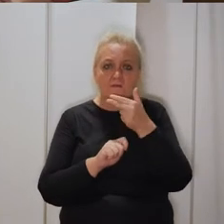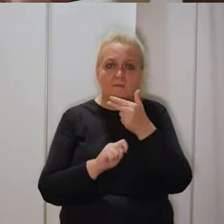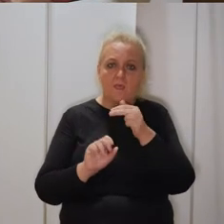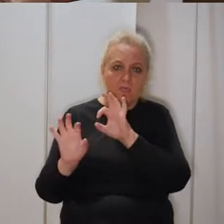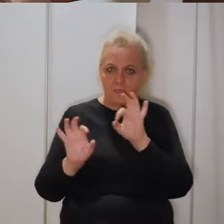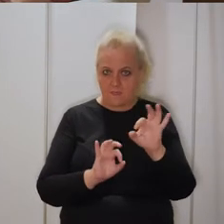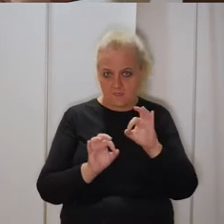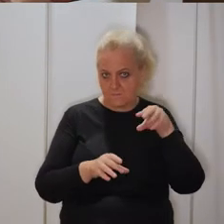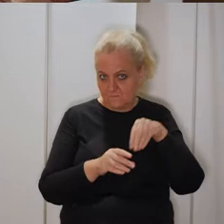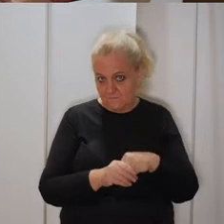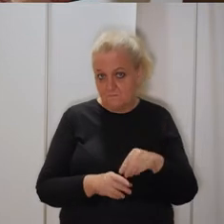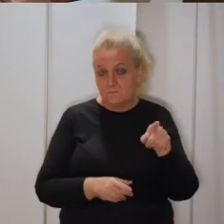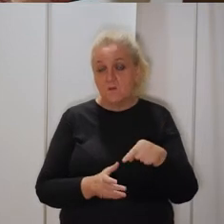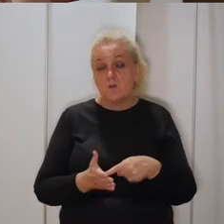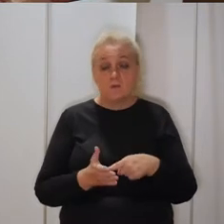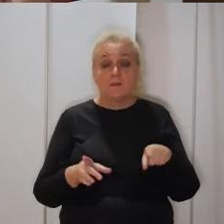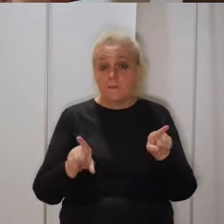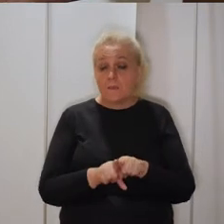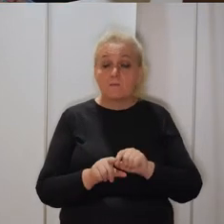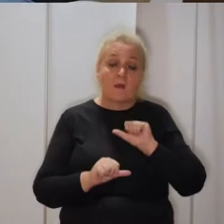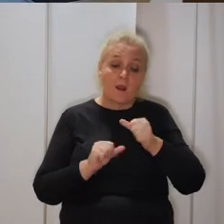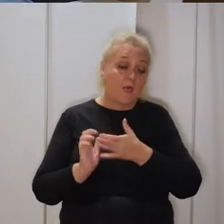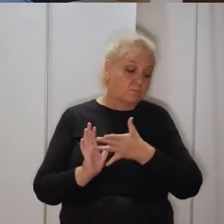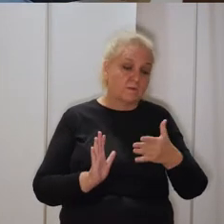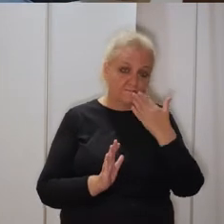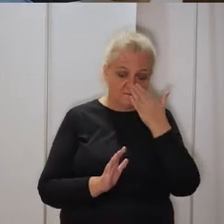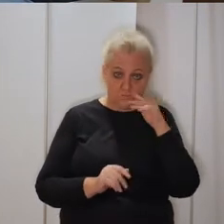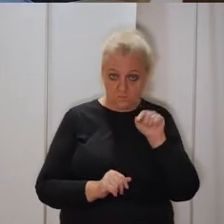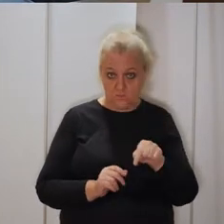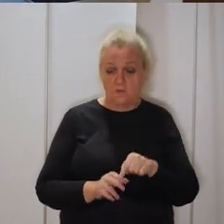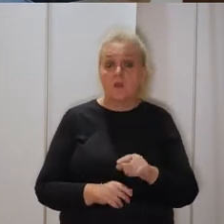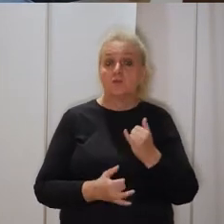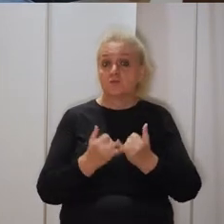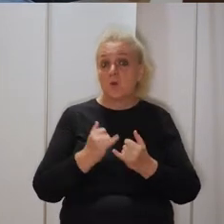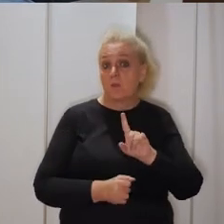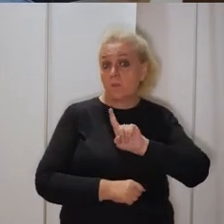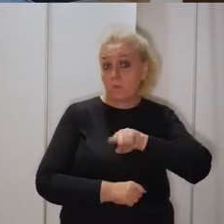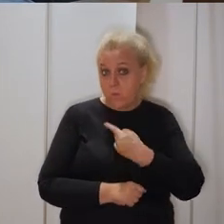temat, więc i też to z biegiem lat tak wygląda, że im dłużej,